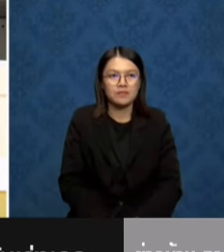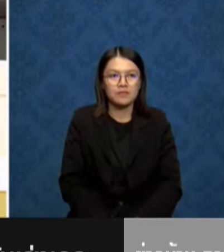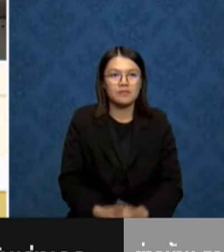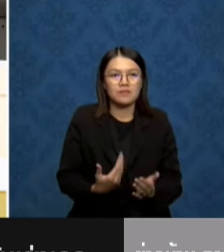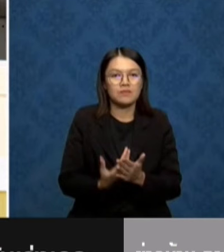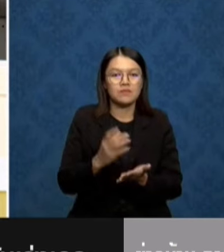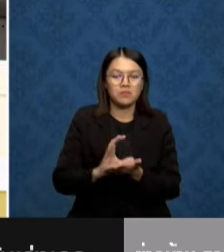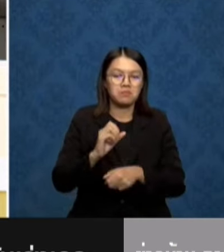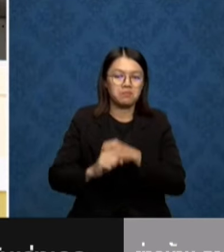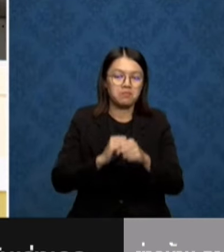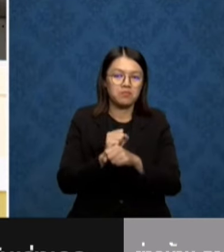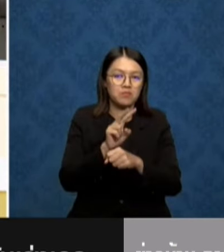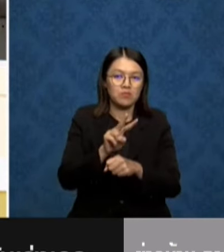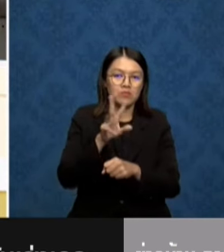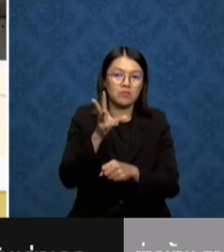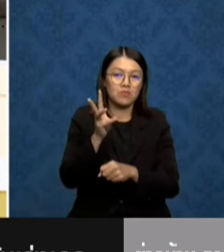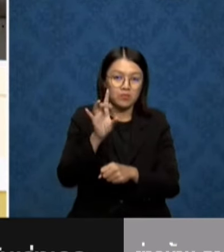ไว้ลองไปฟังดูฮะ